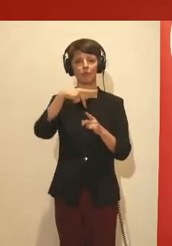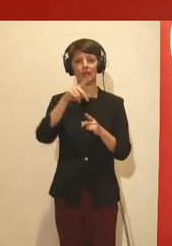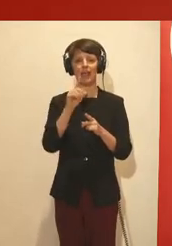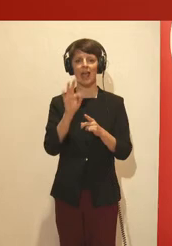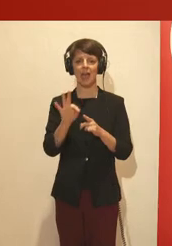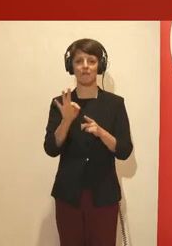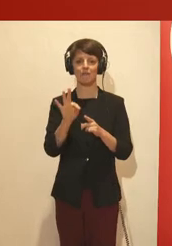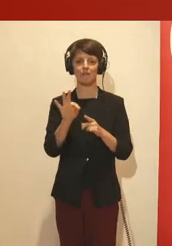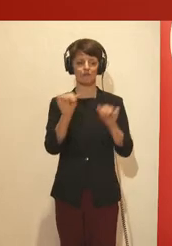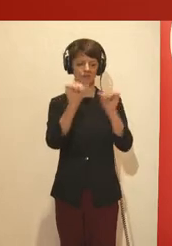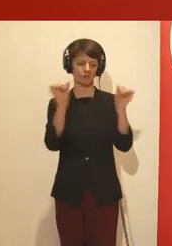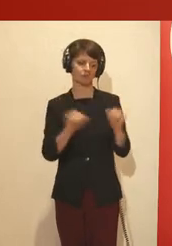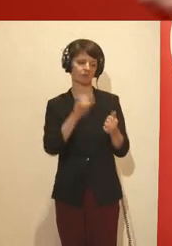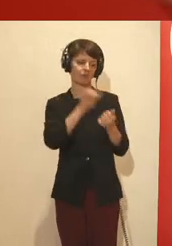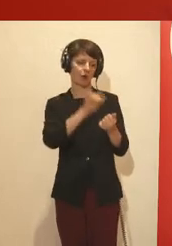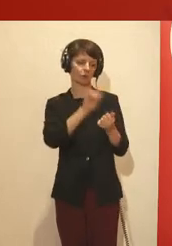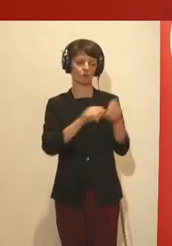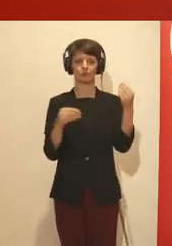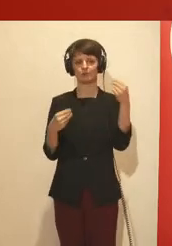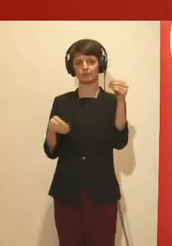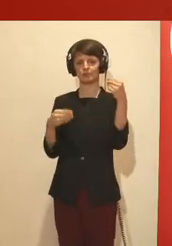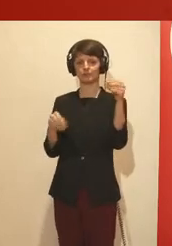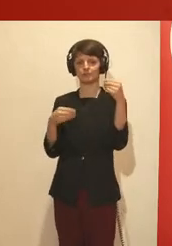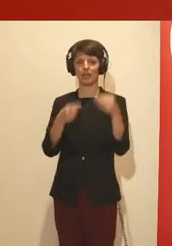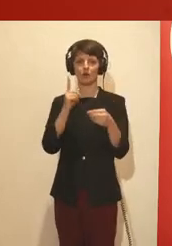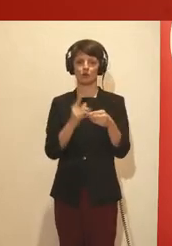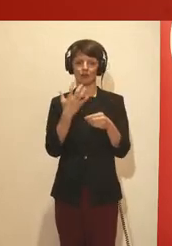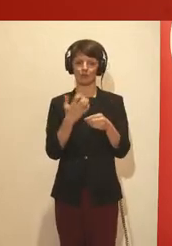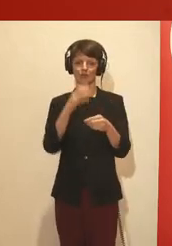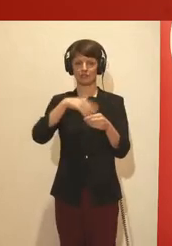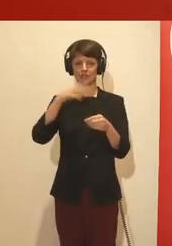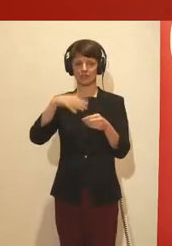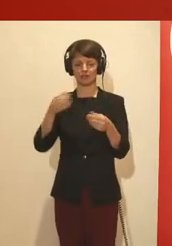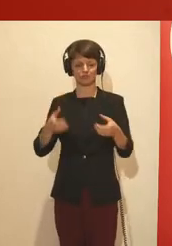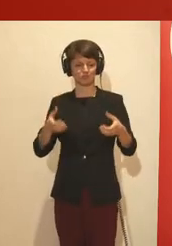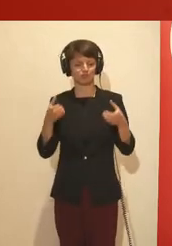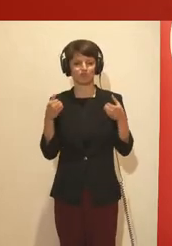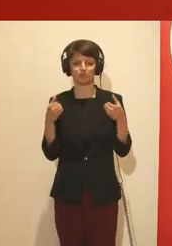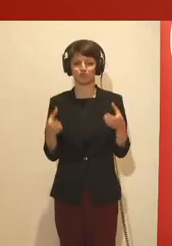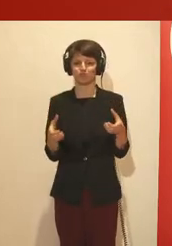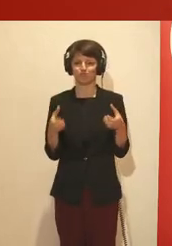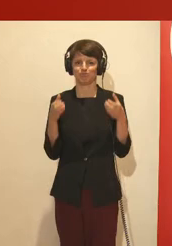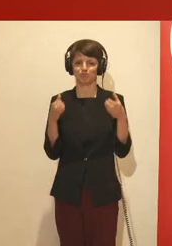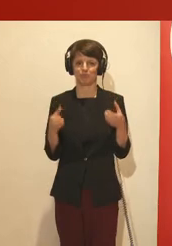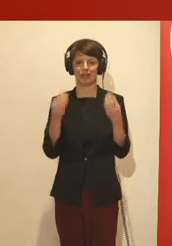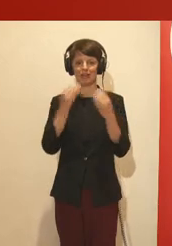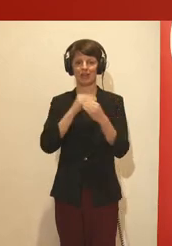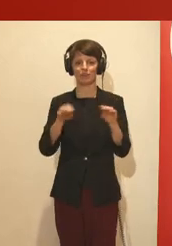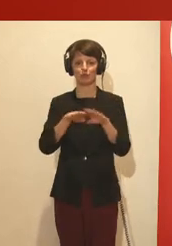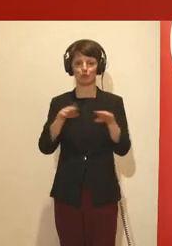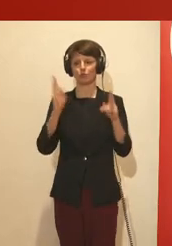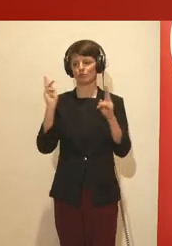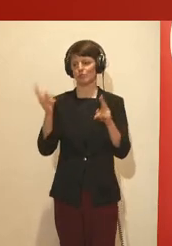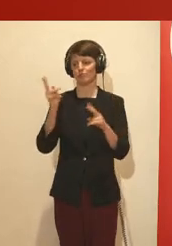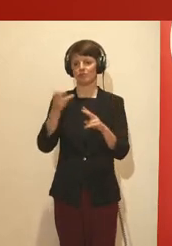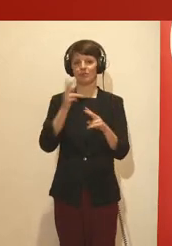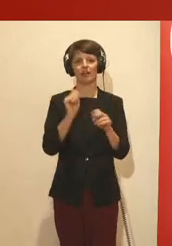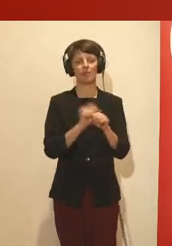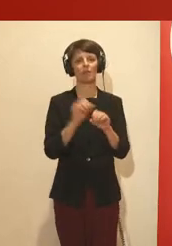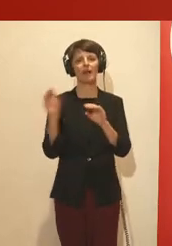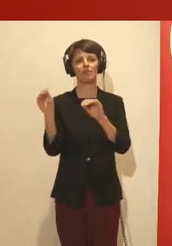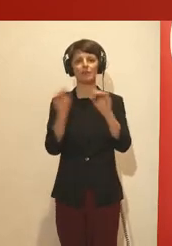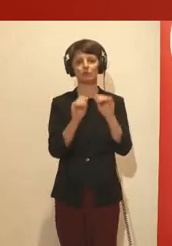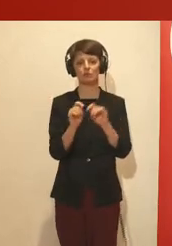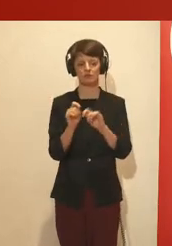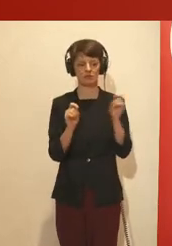dessen was wir ins ausdrucken und was mit 150 seiten schwer wie blei auf unseren infotischen liegt allenfalls dazu genutzt das war